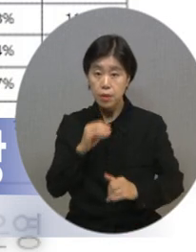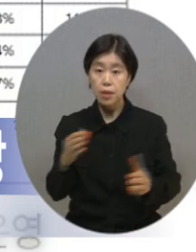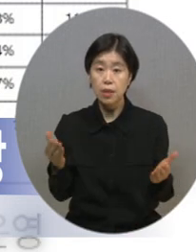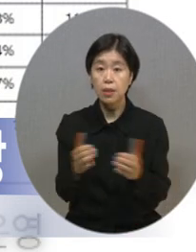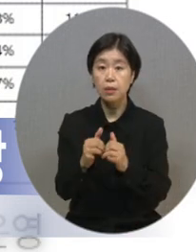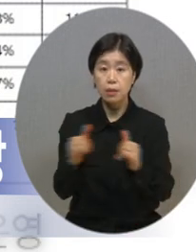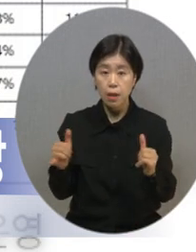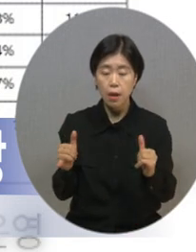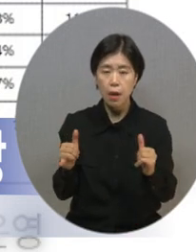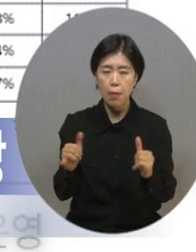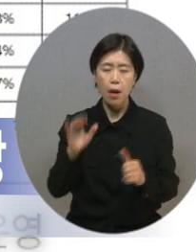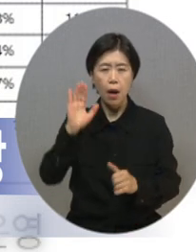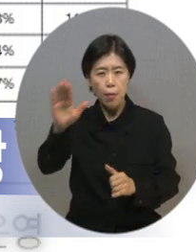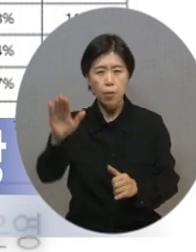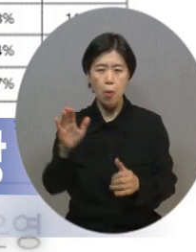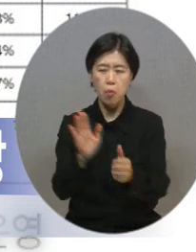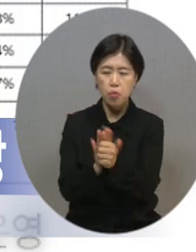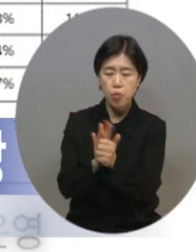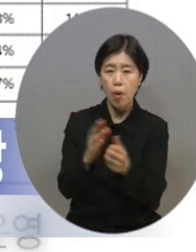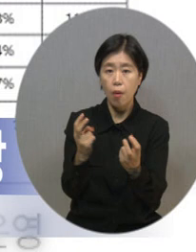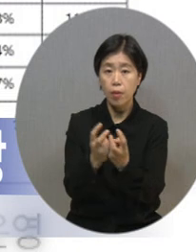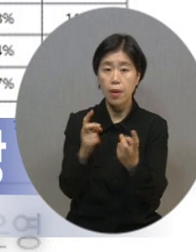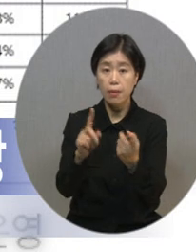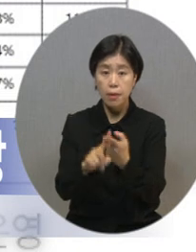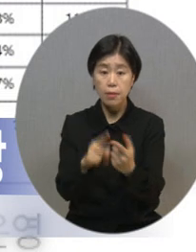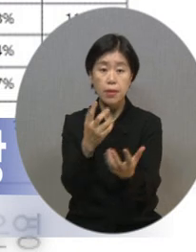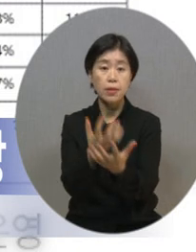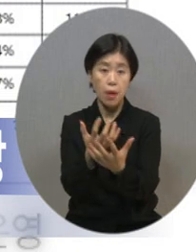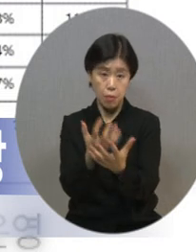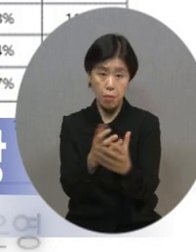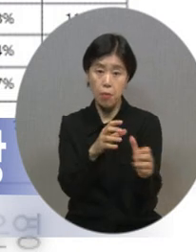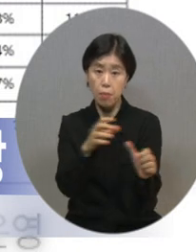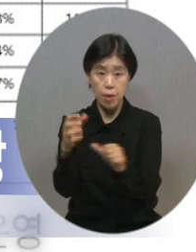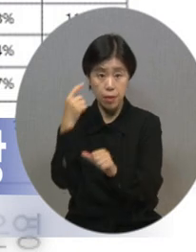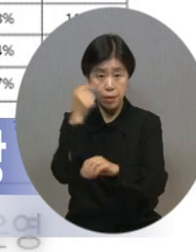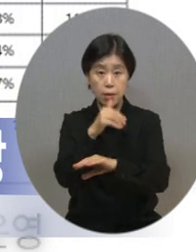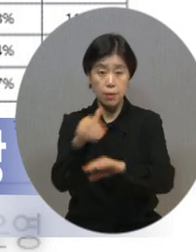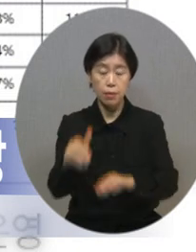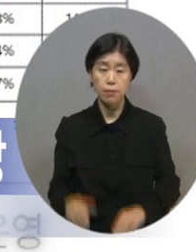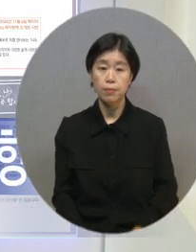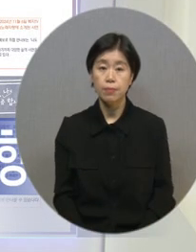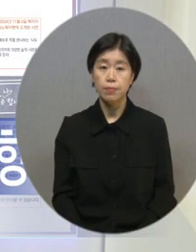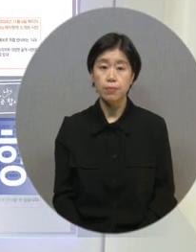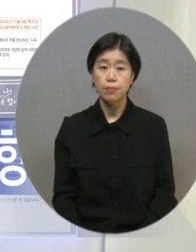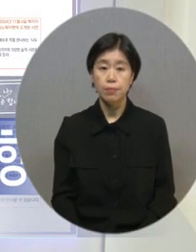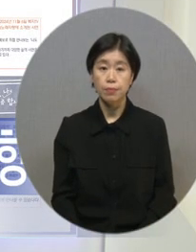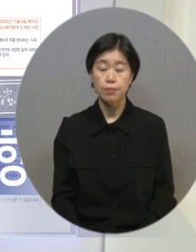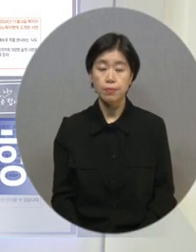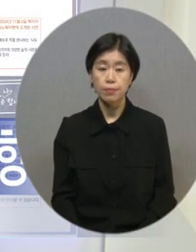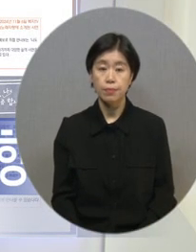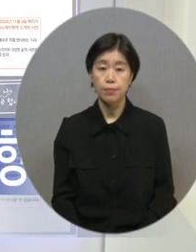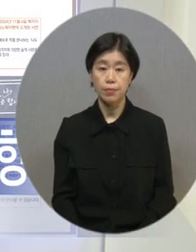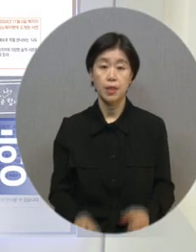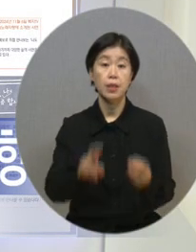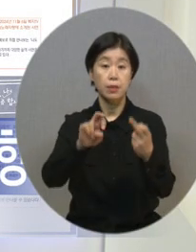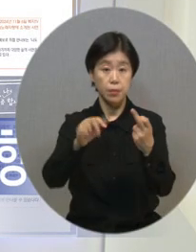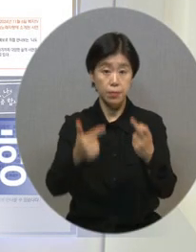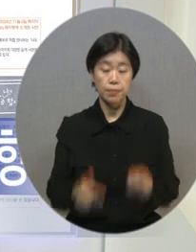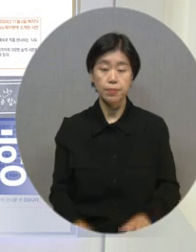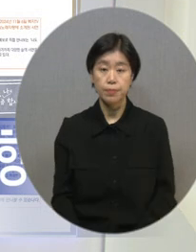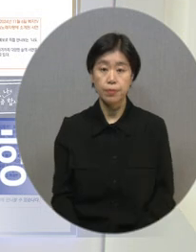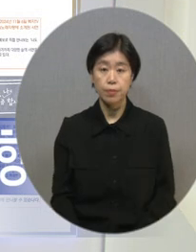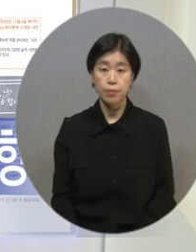처우 개선을 위한 기초 자료로 사용 계획이라고 밝혔습니다 계속해서 12면